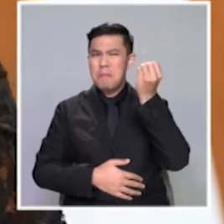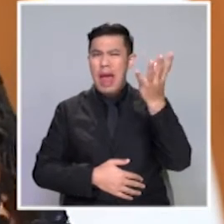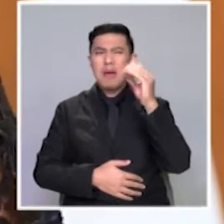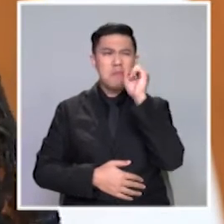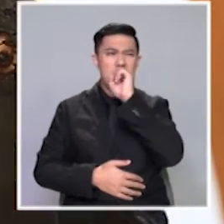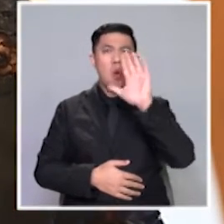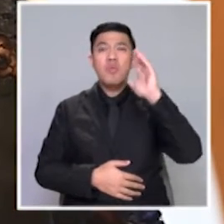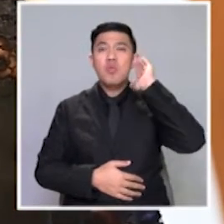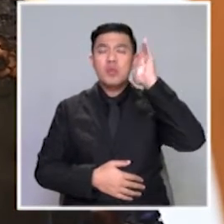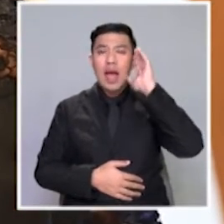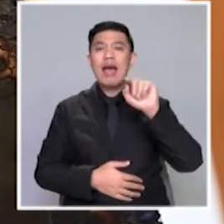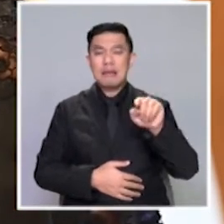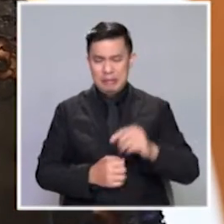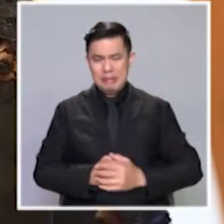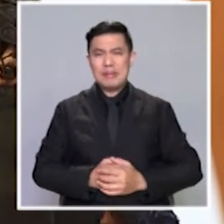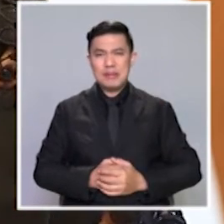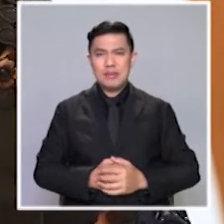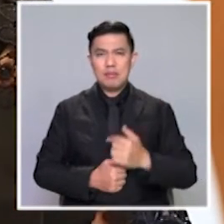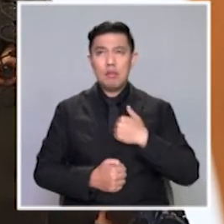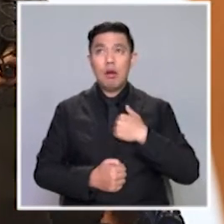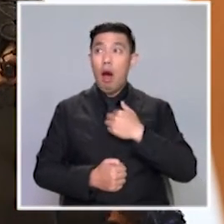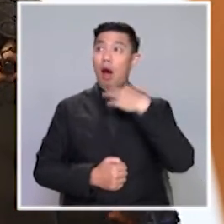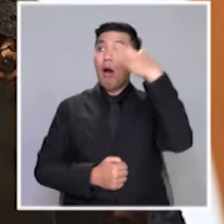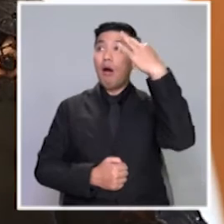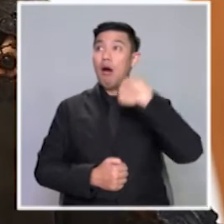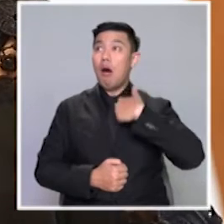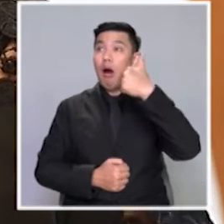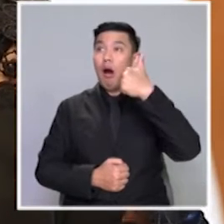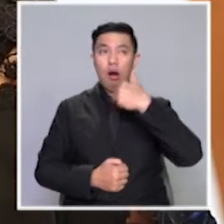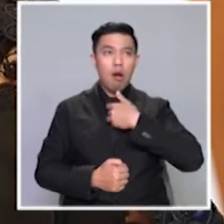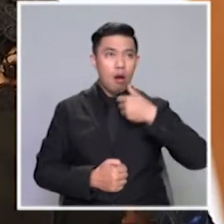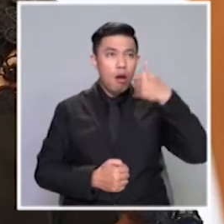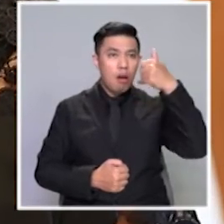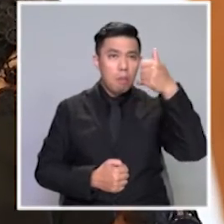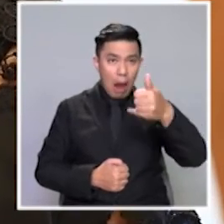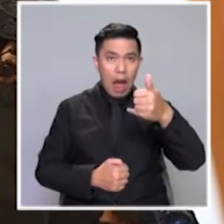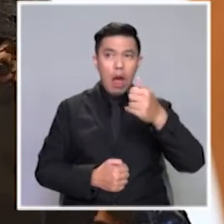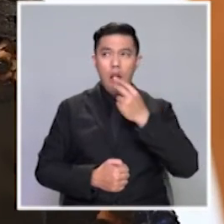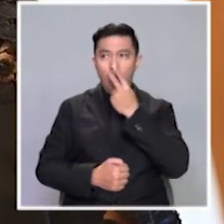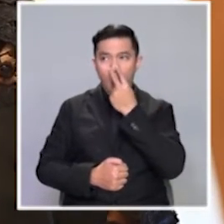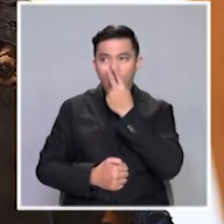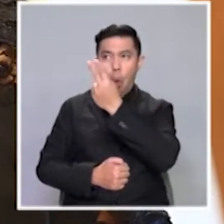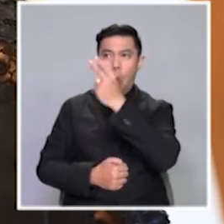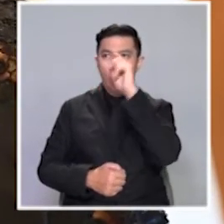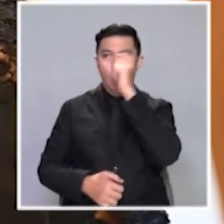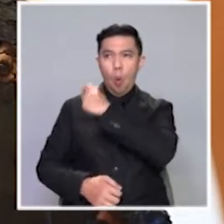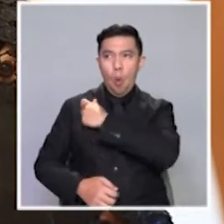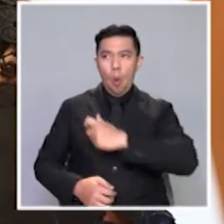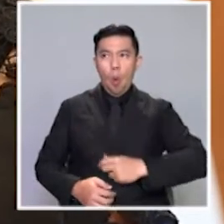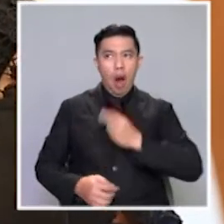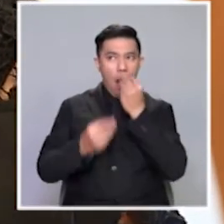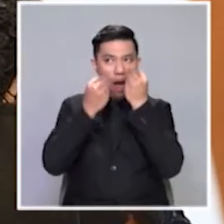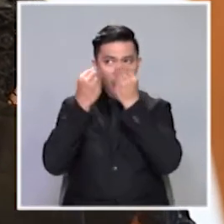งผู้ชายนะคะพอขึ้นไปก็มองก็ได้มองท่านมองพระบาทสมเด็จพระเจ้าอยู่หัวท่